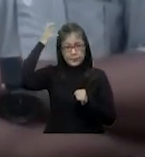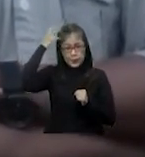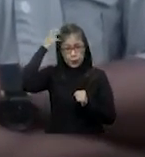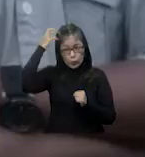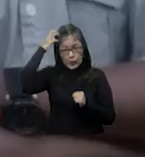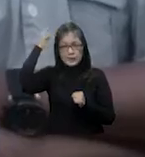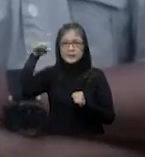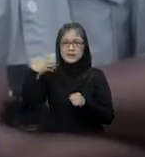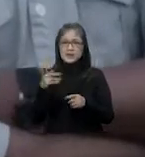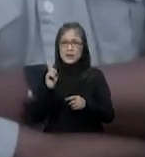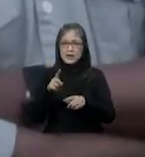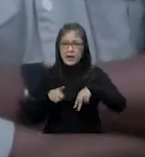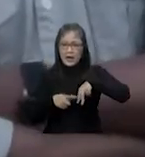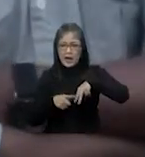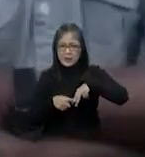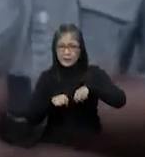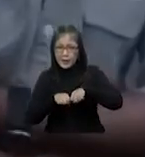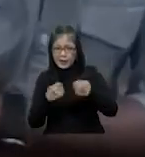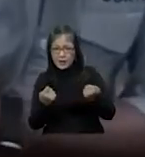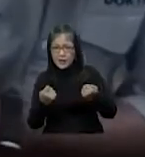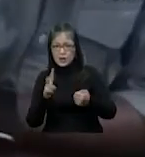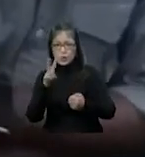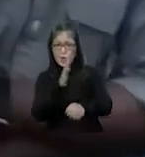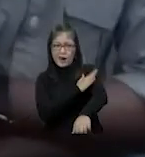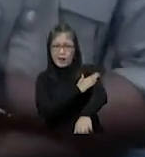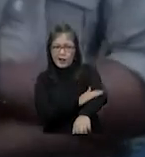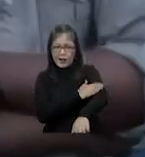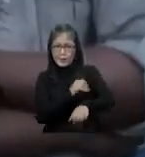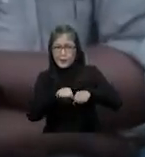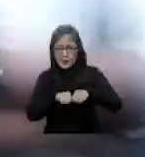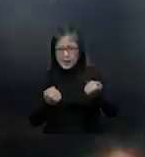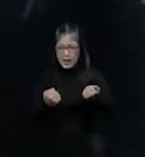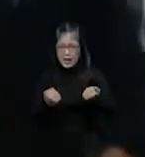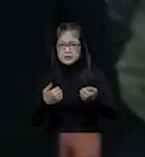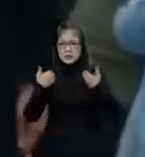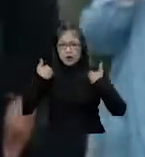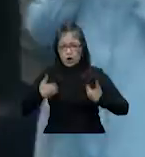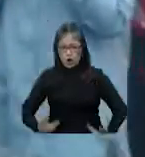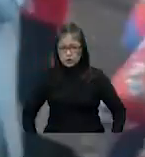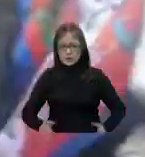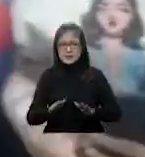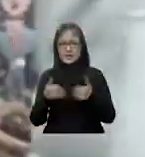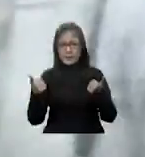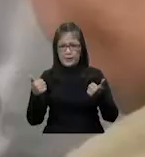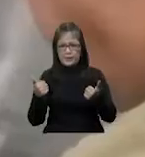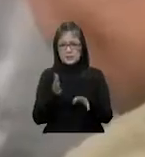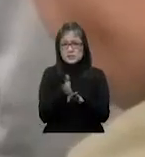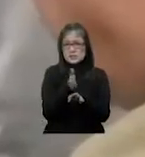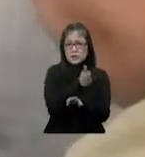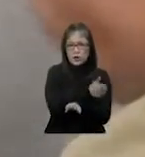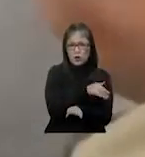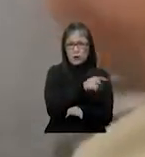2 patah kaki, 2 patah lengan. Jadi memang kondisi sudah kita stabilkan. Sebelumnya, Irjen Pol